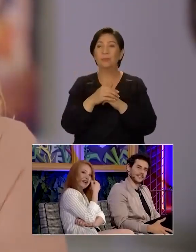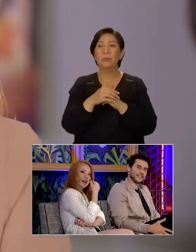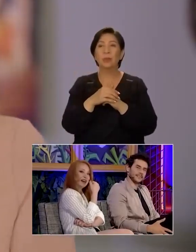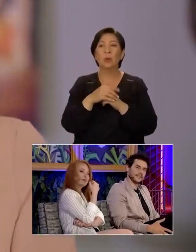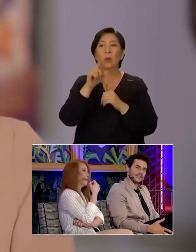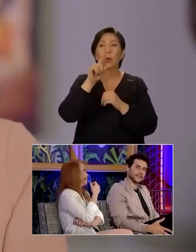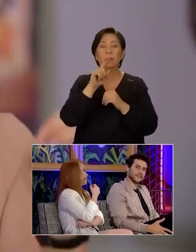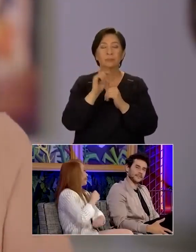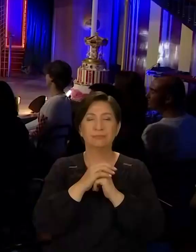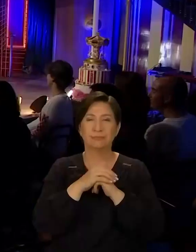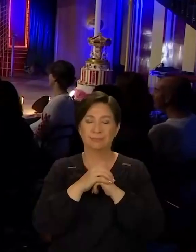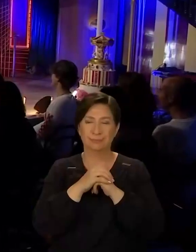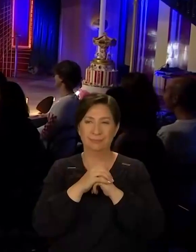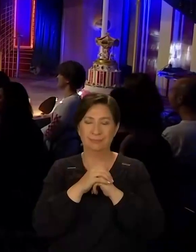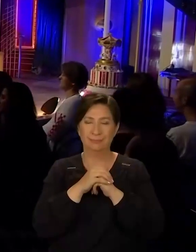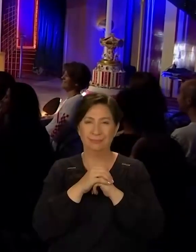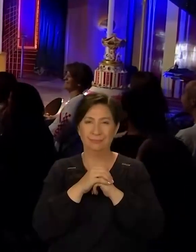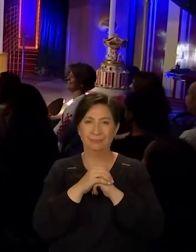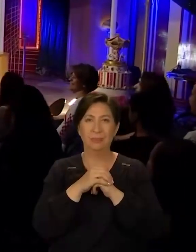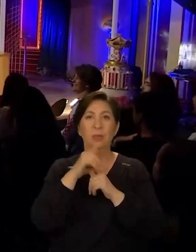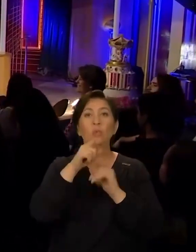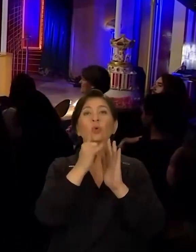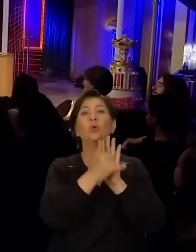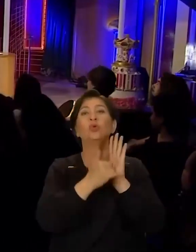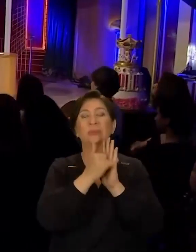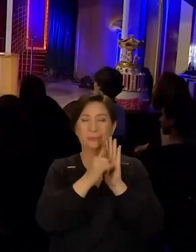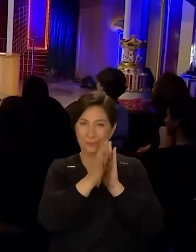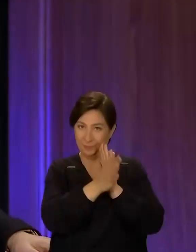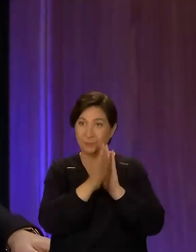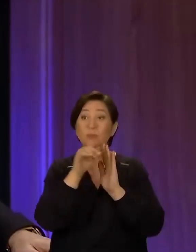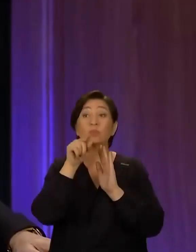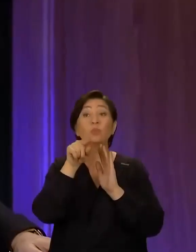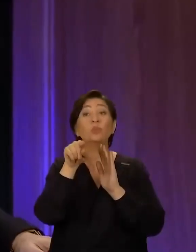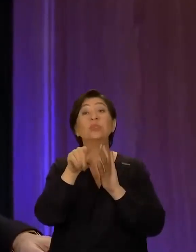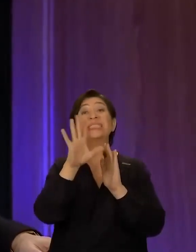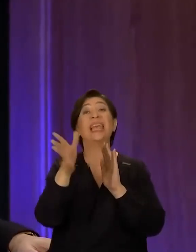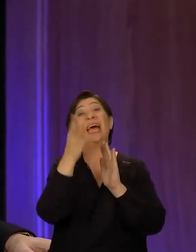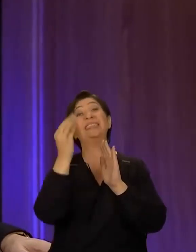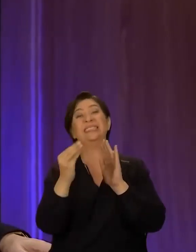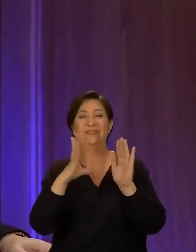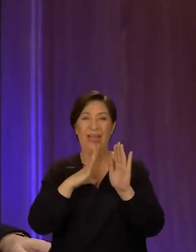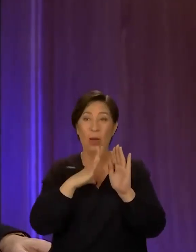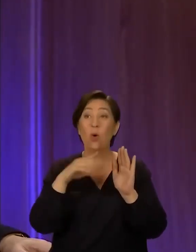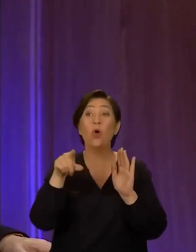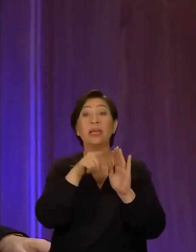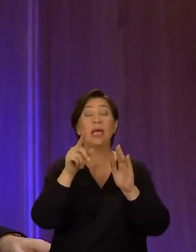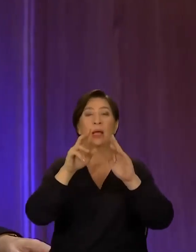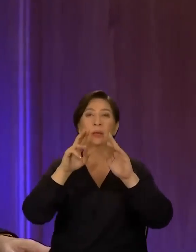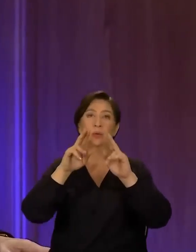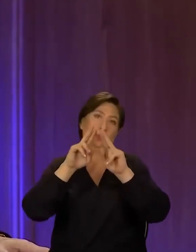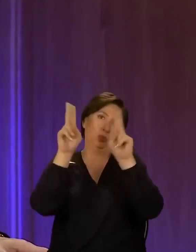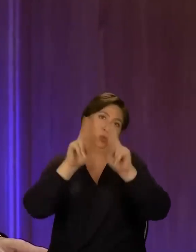şüphelen. Gelince yıkanan. Dur. Şimdi bu bak bu YouTuber. Şimdi bundan daha iyisi var. O da